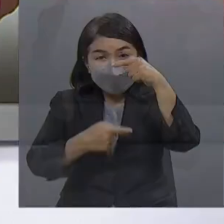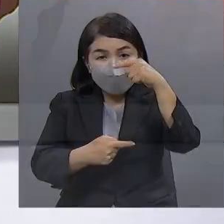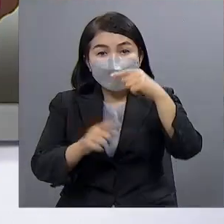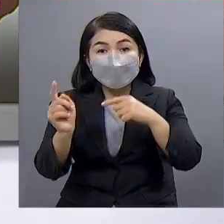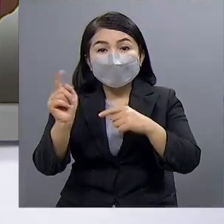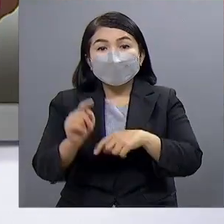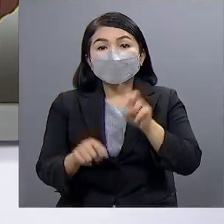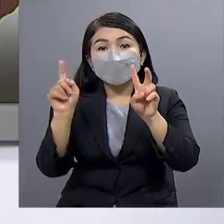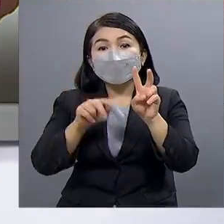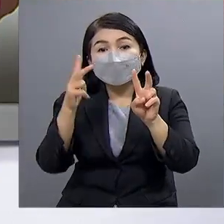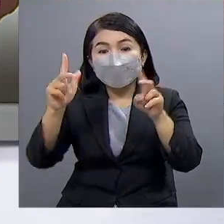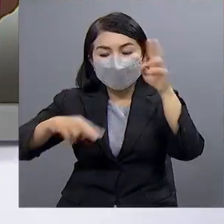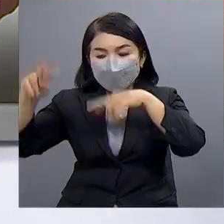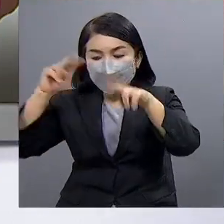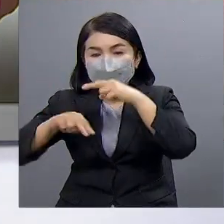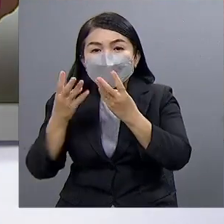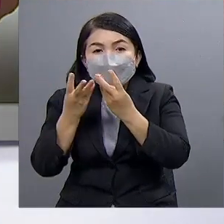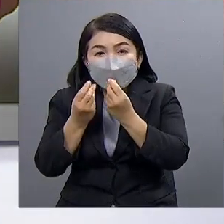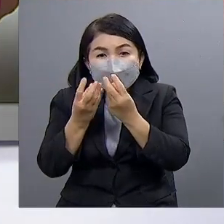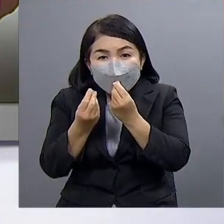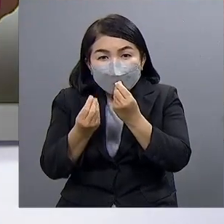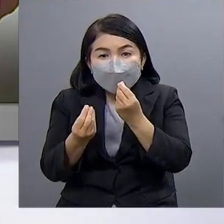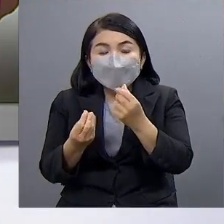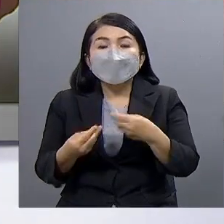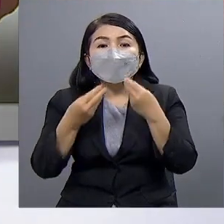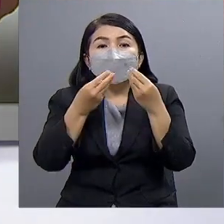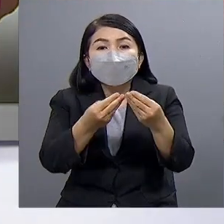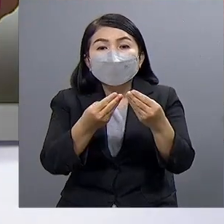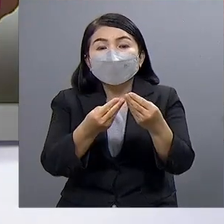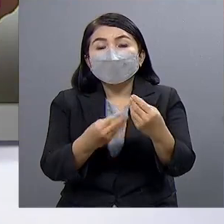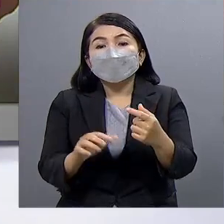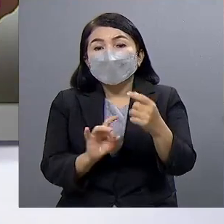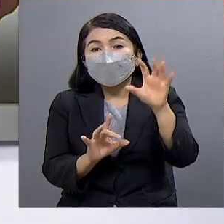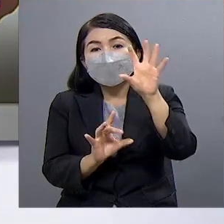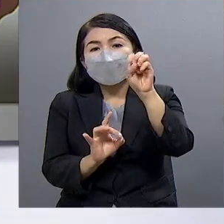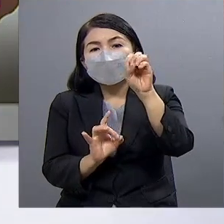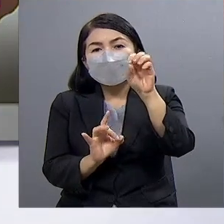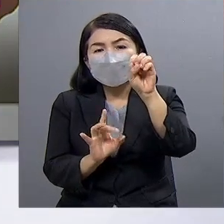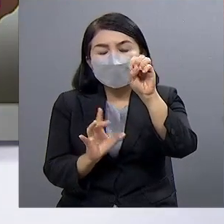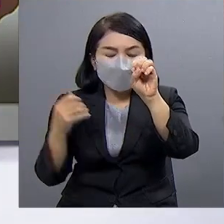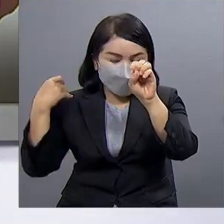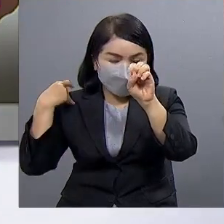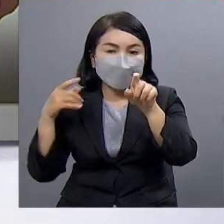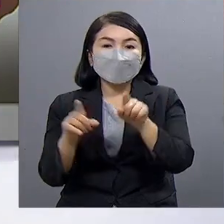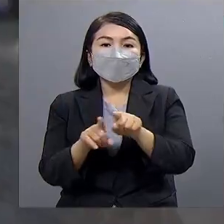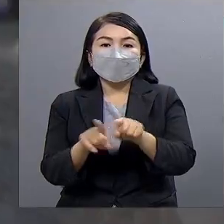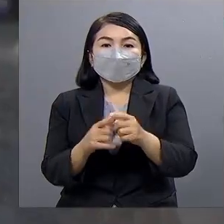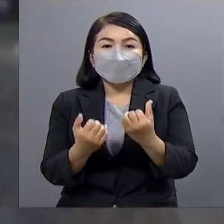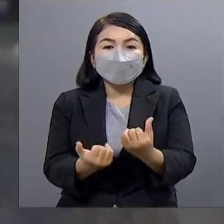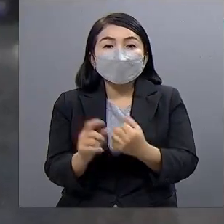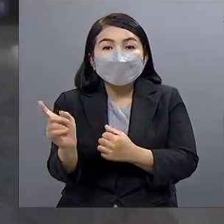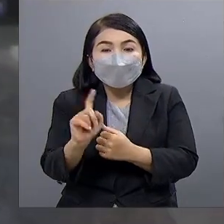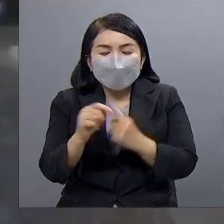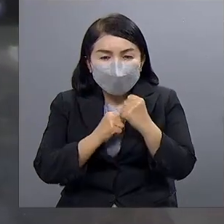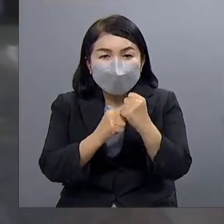จได้คะแนนไม่ถึง50จากคะแนนเต็มทั้งหมด100คะแนนนะคะคุณจิรสตาคุณพรวดีคะดังนั้นความพยายามในการจัด